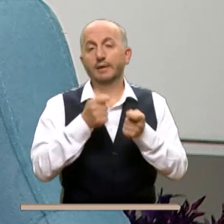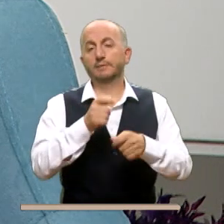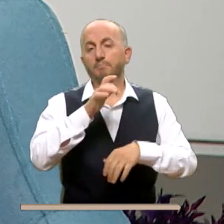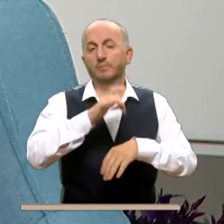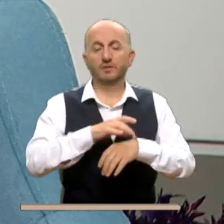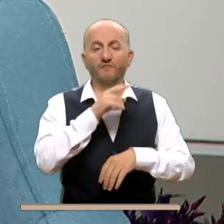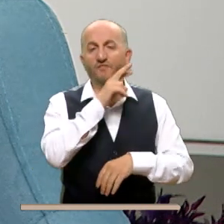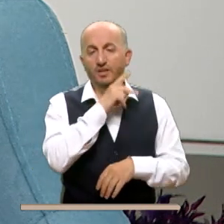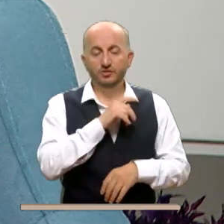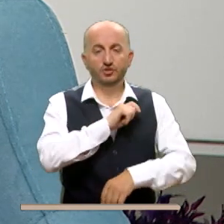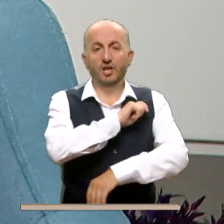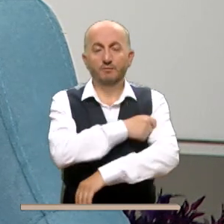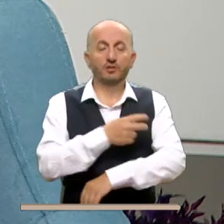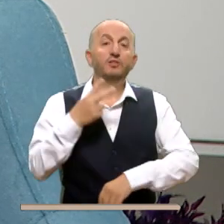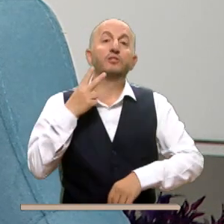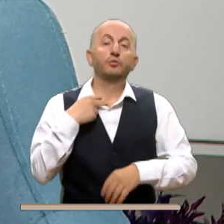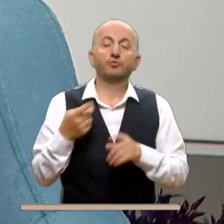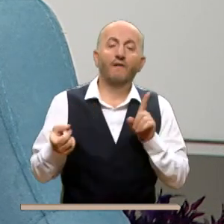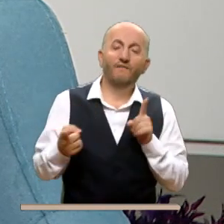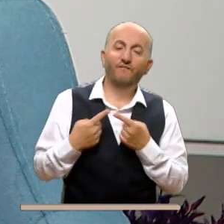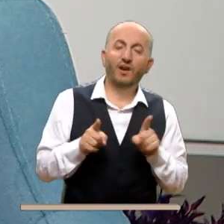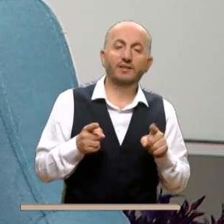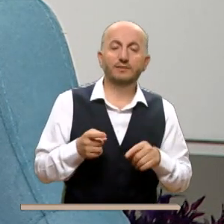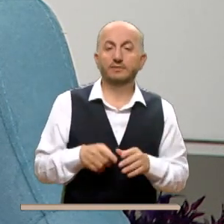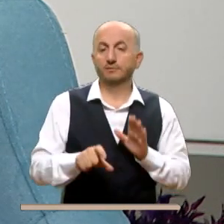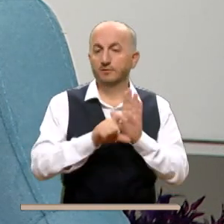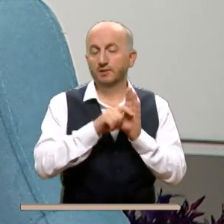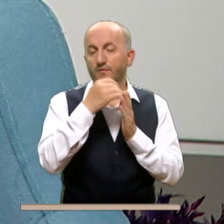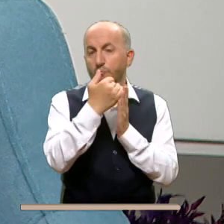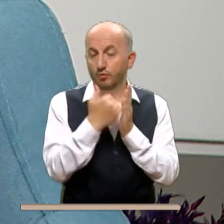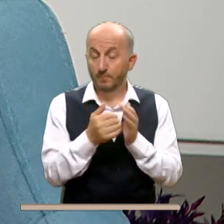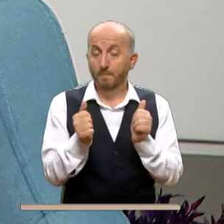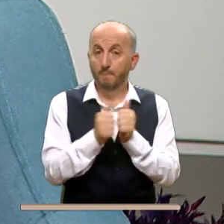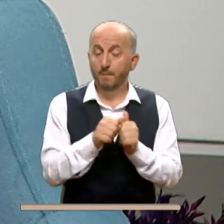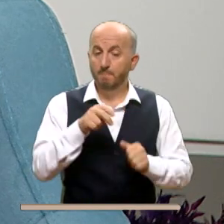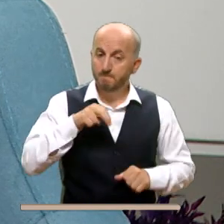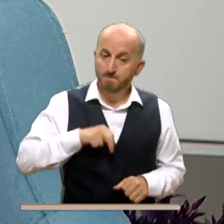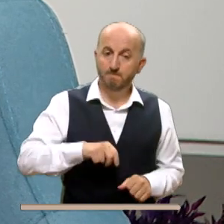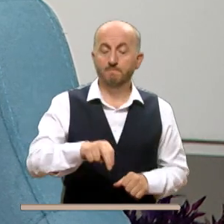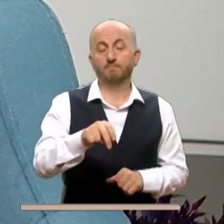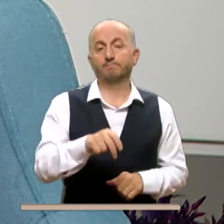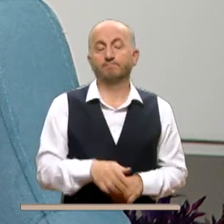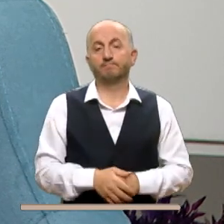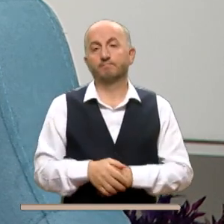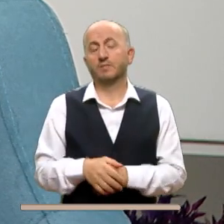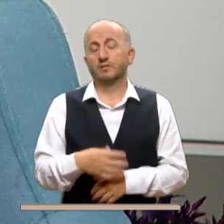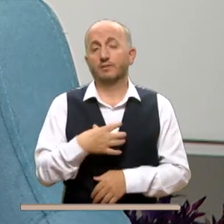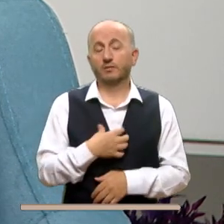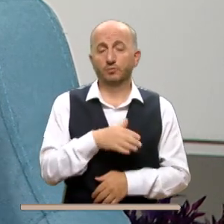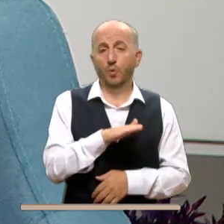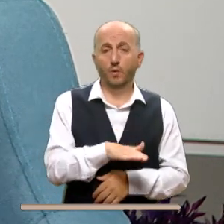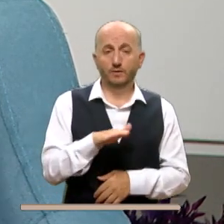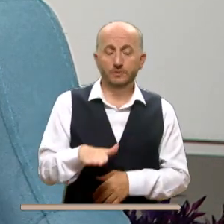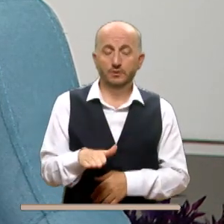Rusça çeşitli farklı sertifika programlarıyla beraber yürütülebiliyor. Bu manada da iddialıyız. Kendi